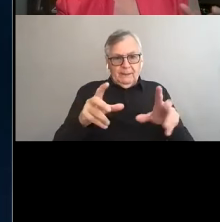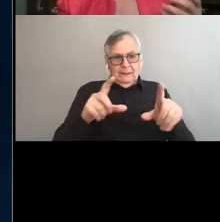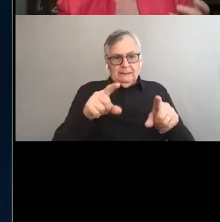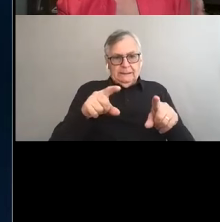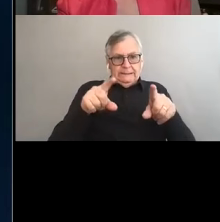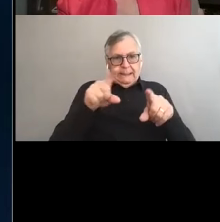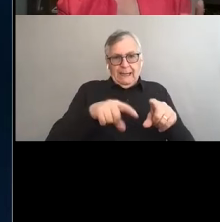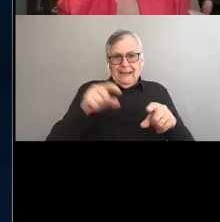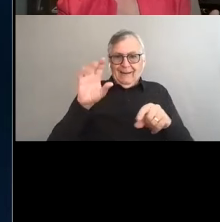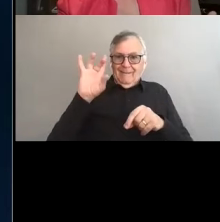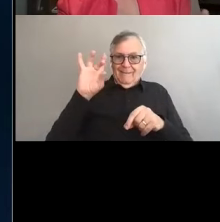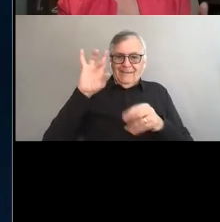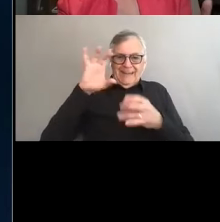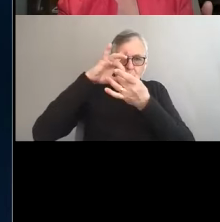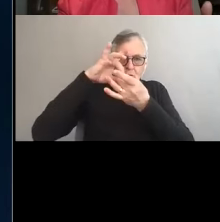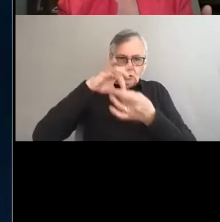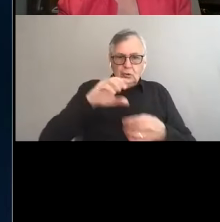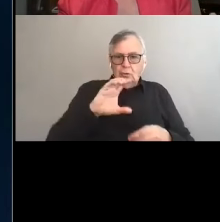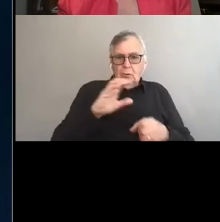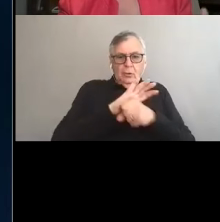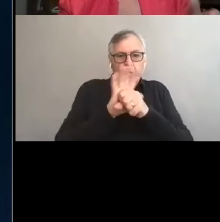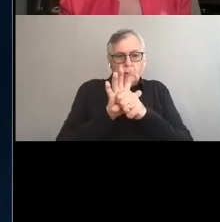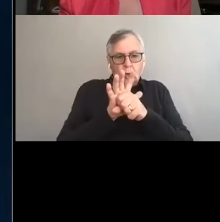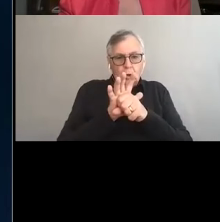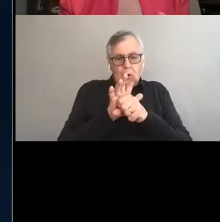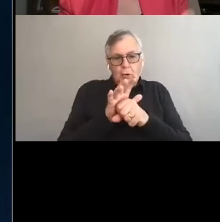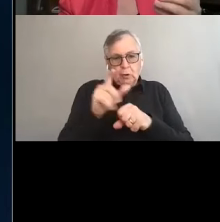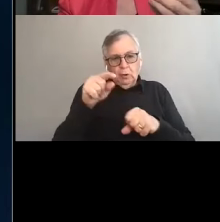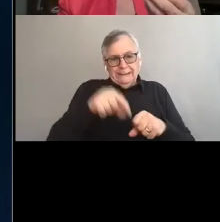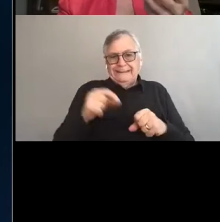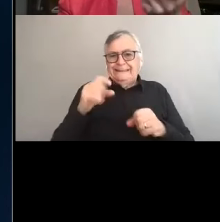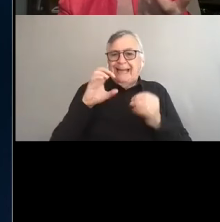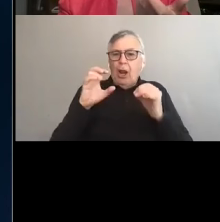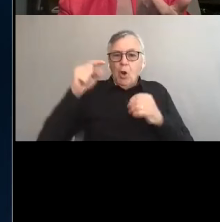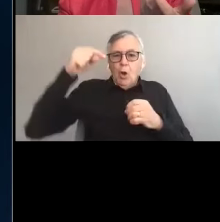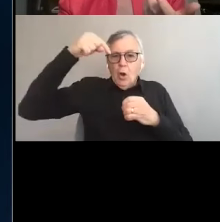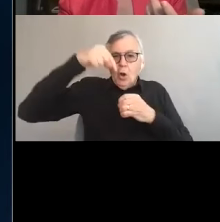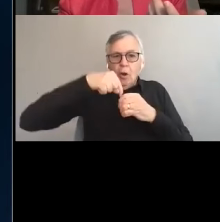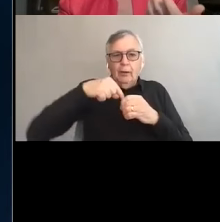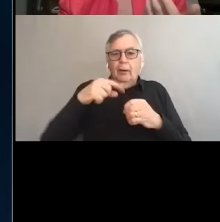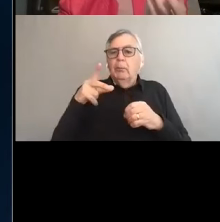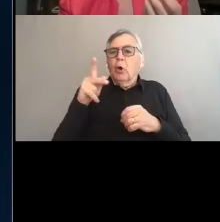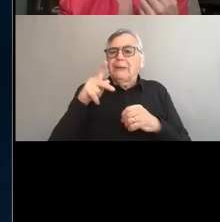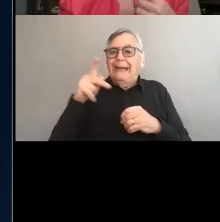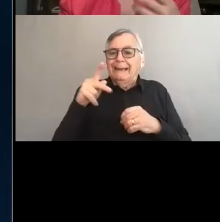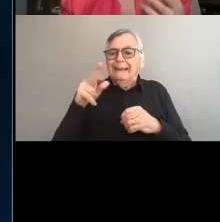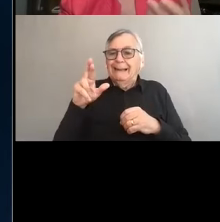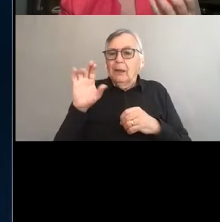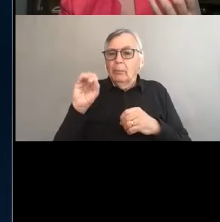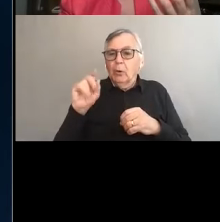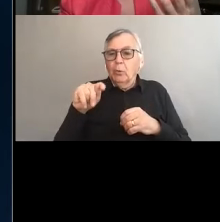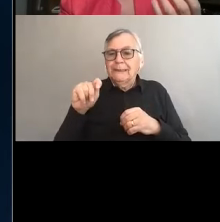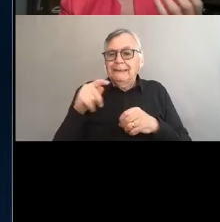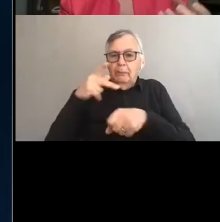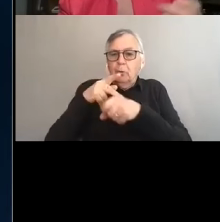d'attachement entre le virus, le coronavirus, le SARS-CoV-2, puis la cellule, c'est via une protéine à la surface du virus qui s'appelle